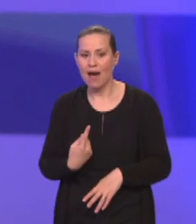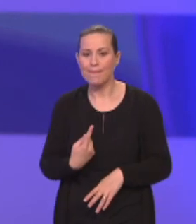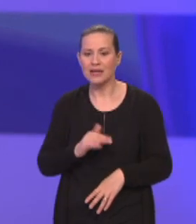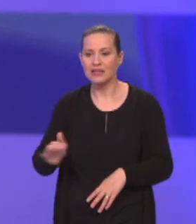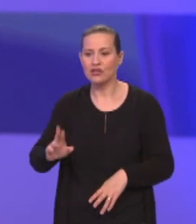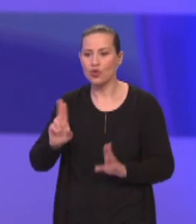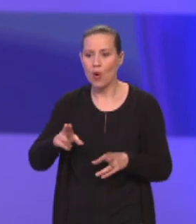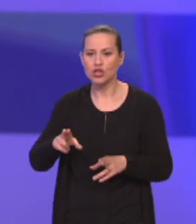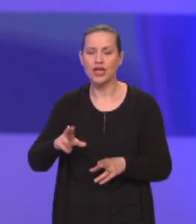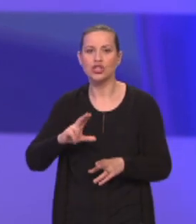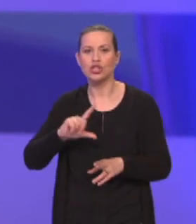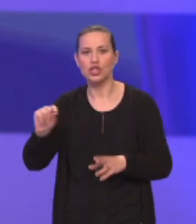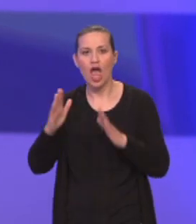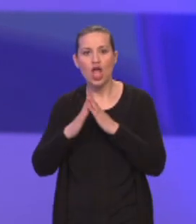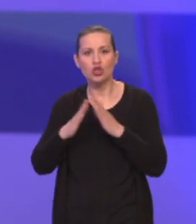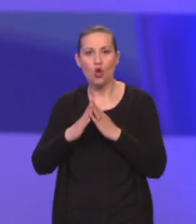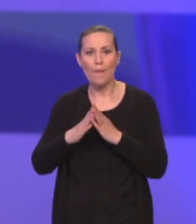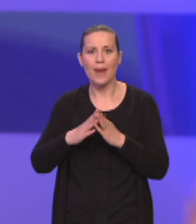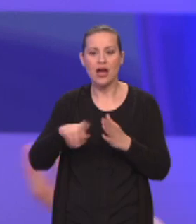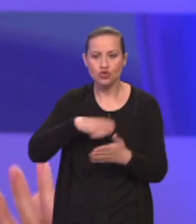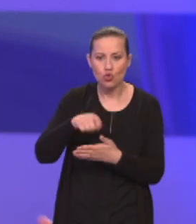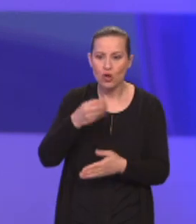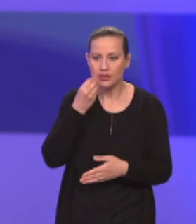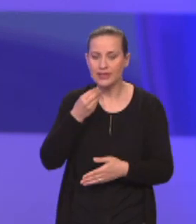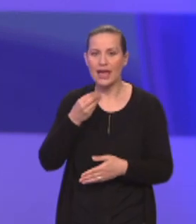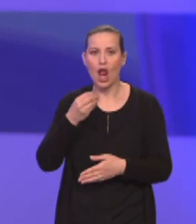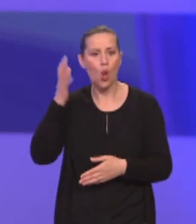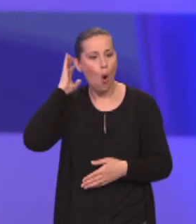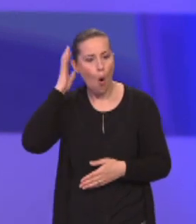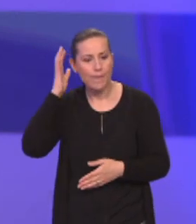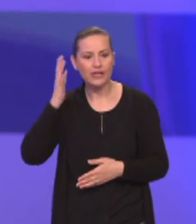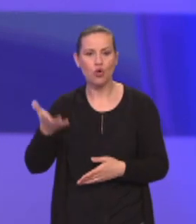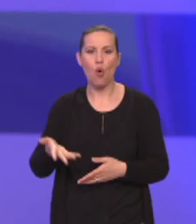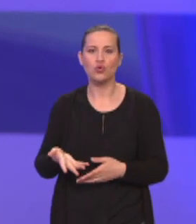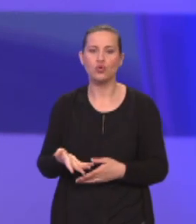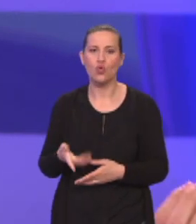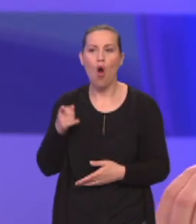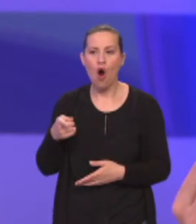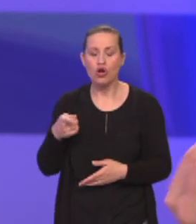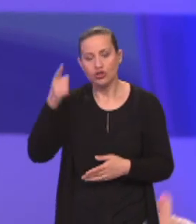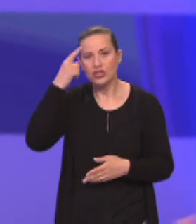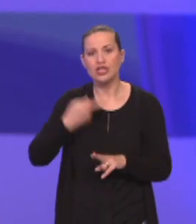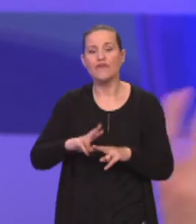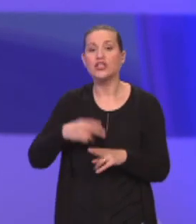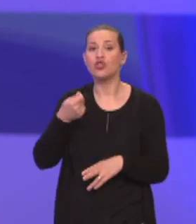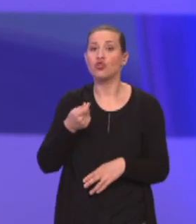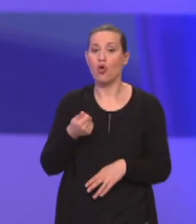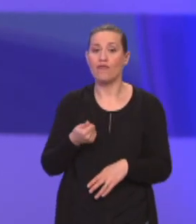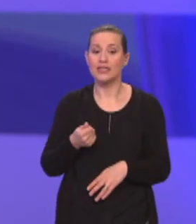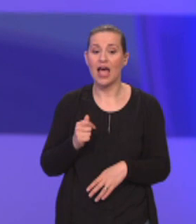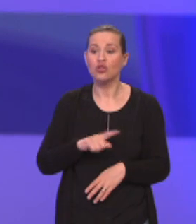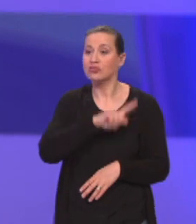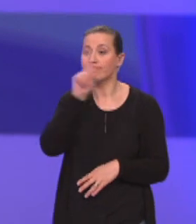kosu, istuširati se, napraviti neko jelo djetetu. Njoj to znači više od bilo kojeg novca na svijetu. To je ono što smo evo cijelu